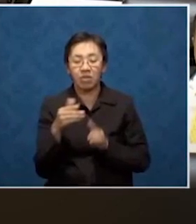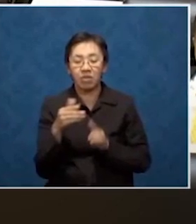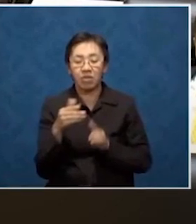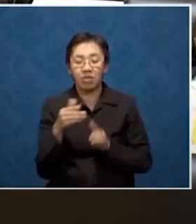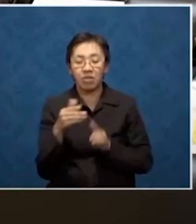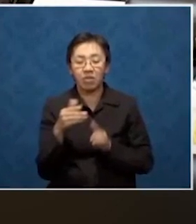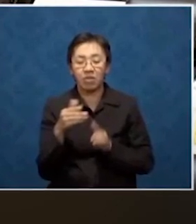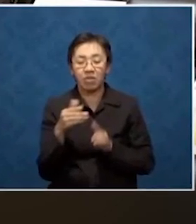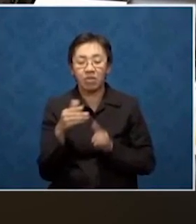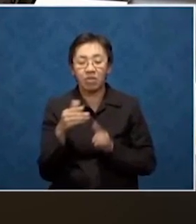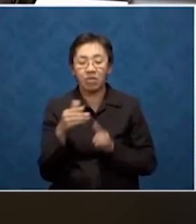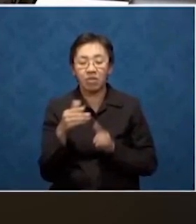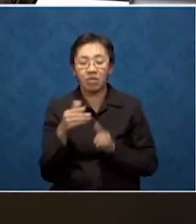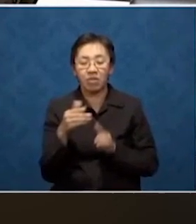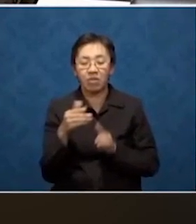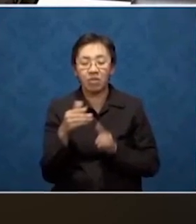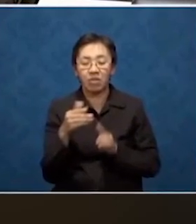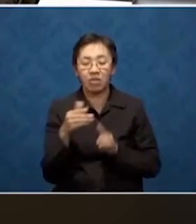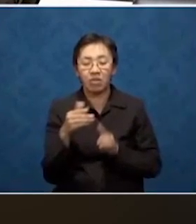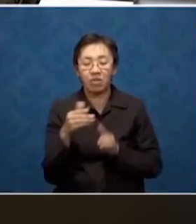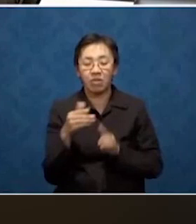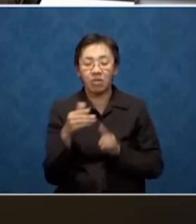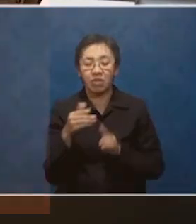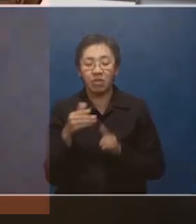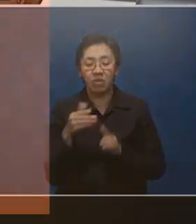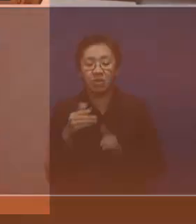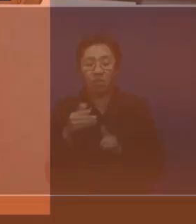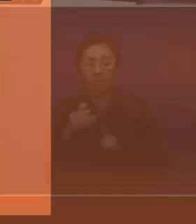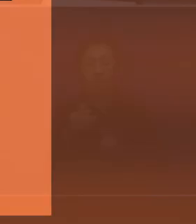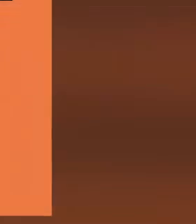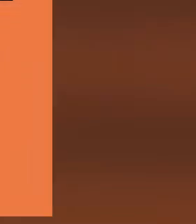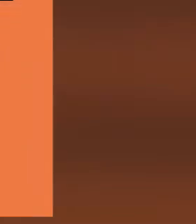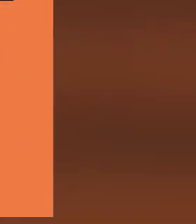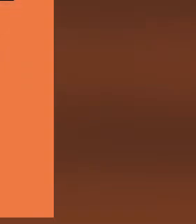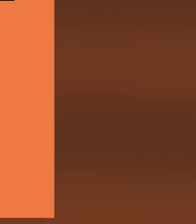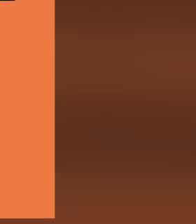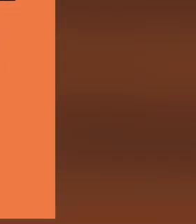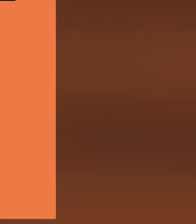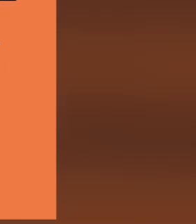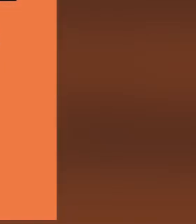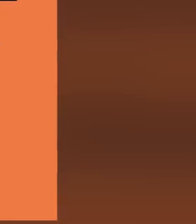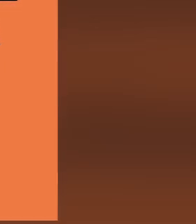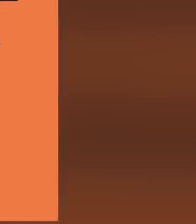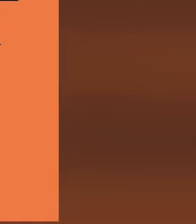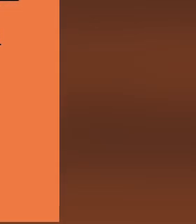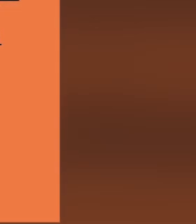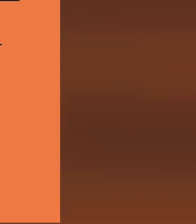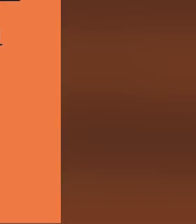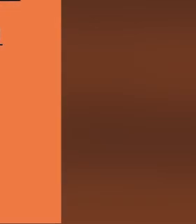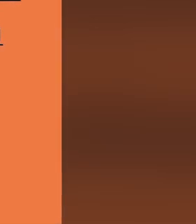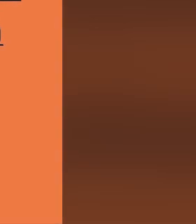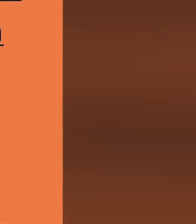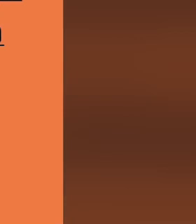า272ของรัฐธรรมนูญโดยมีนายวันมูฮัมหมัดนอมัตทาประธานรัฐสภาทำหน้าที่เป็นประธานการ